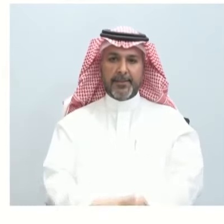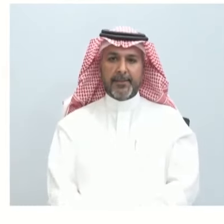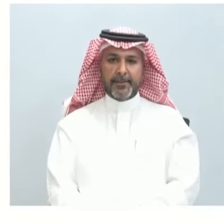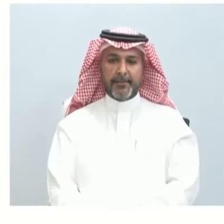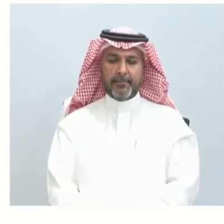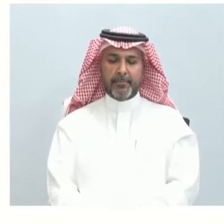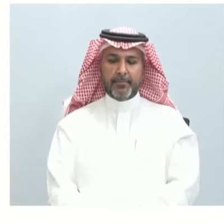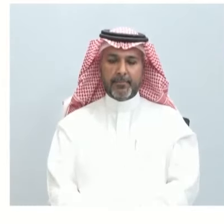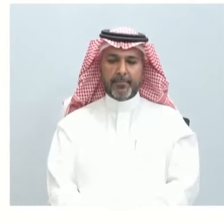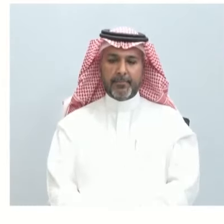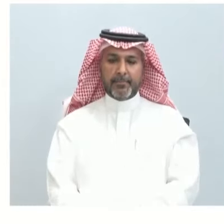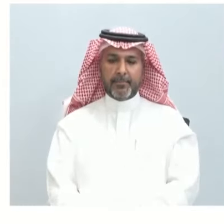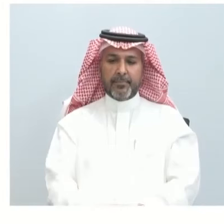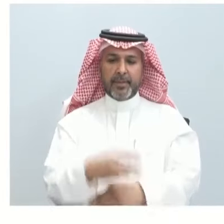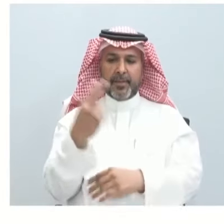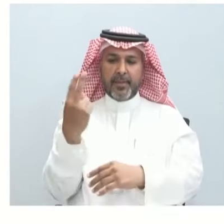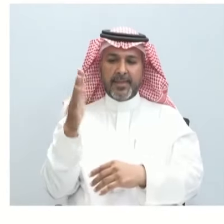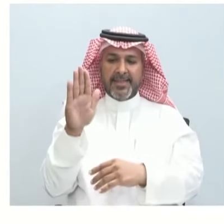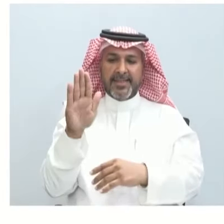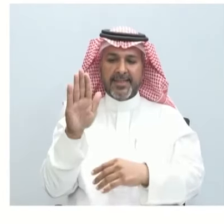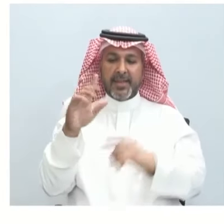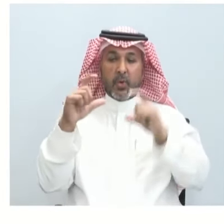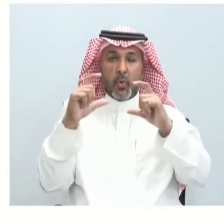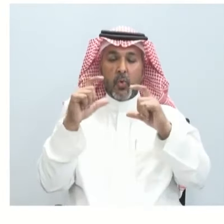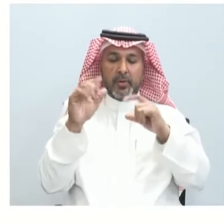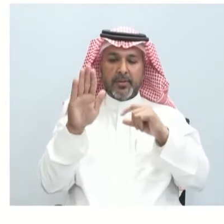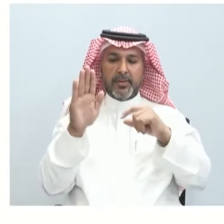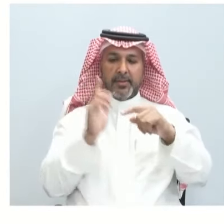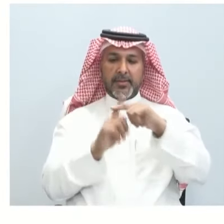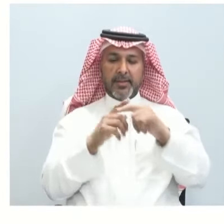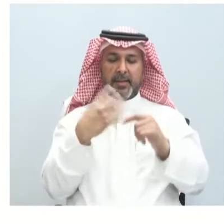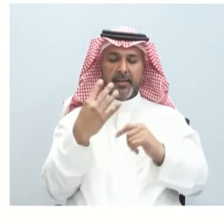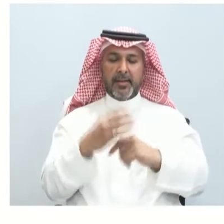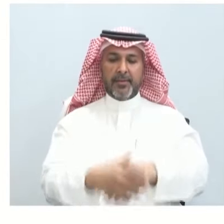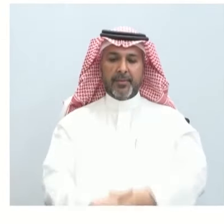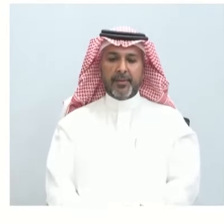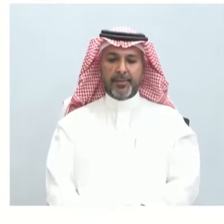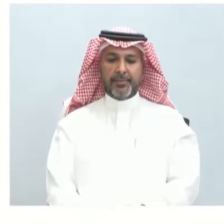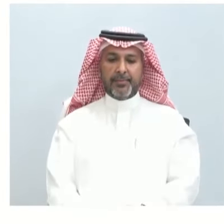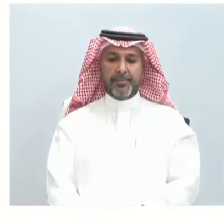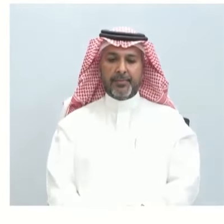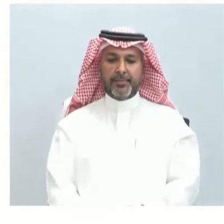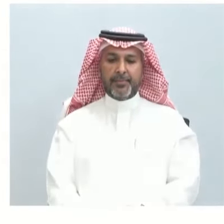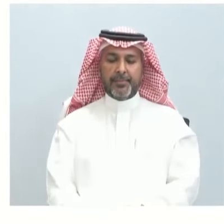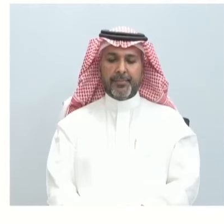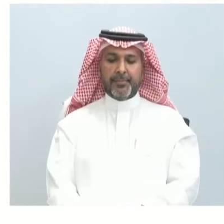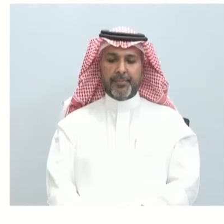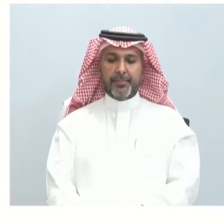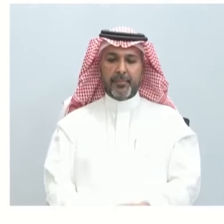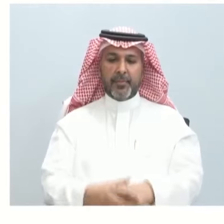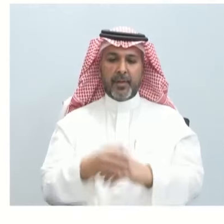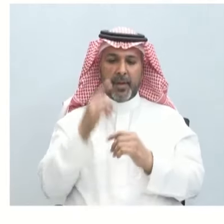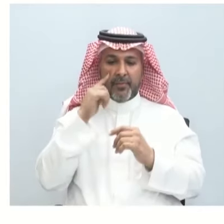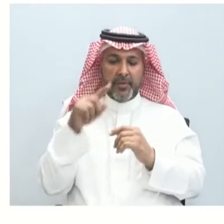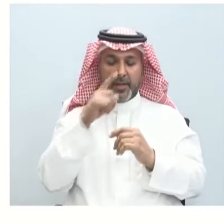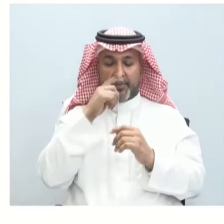الطرف الايمن يوجد لدي اثنين سي مضروبه في القوس اثنين ايضا مضروبه في القوس اول